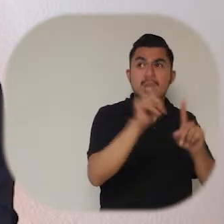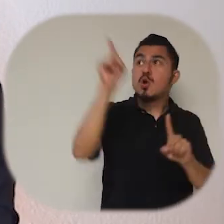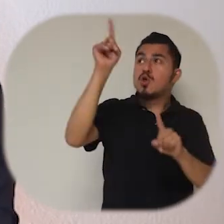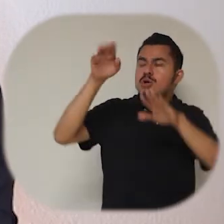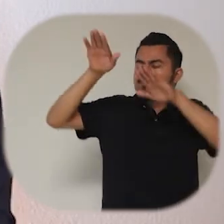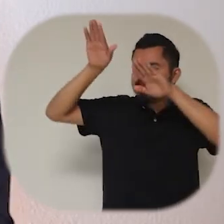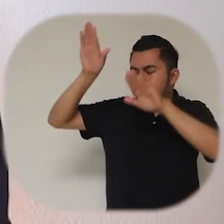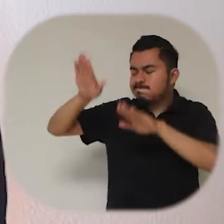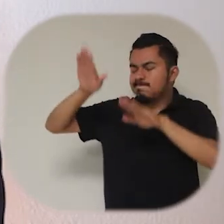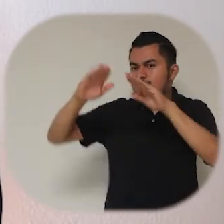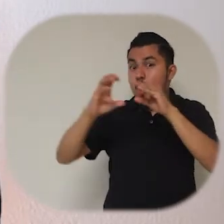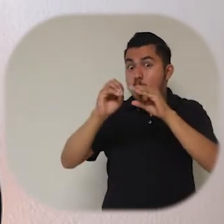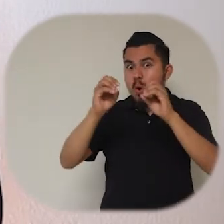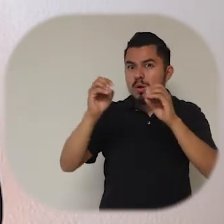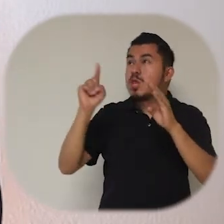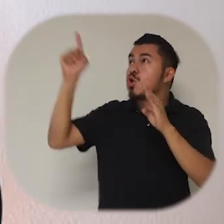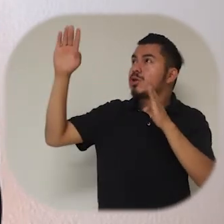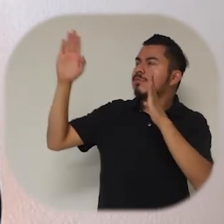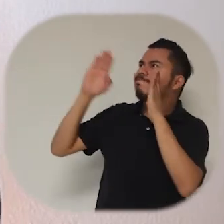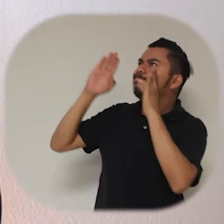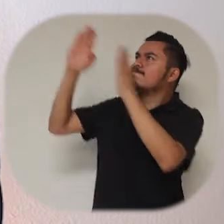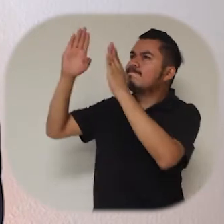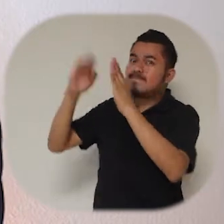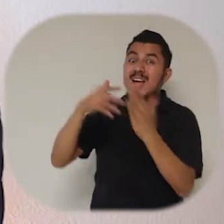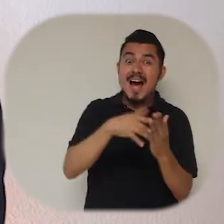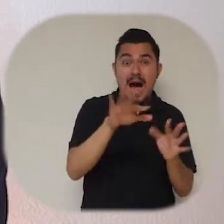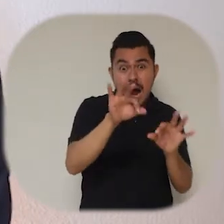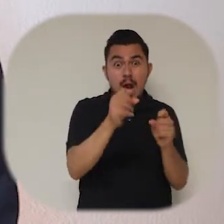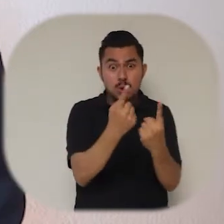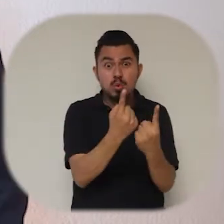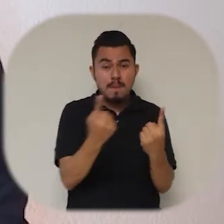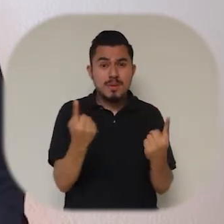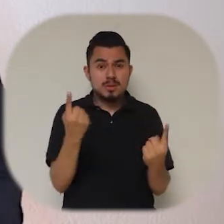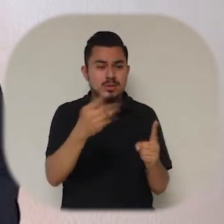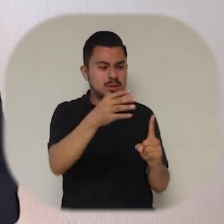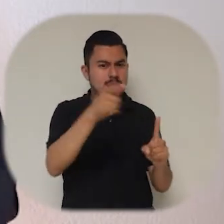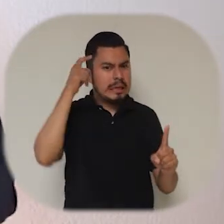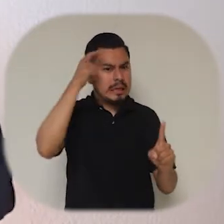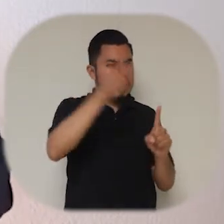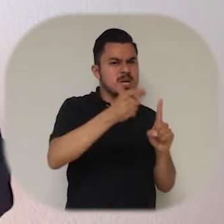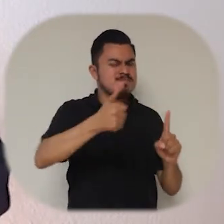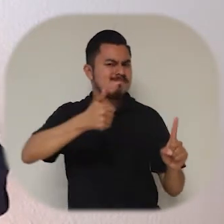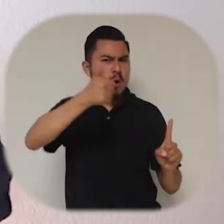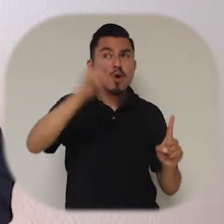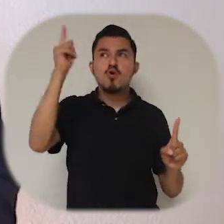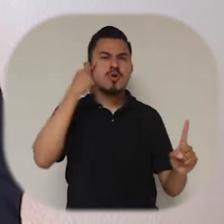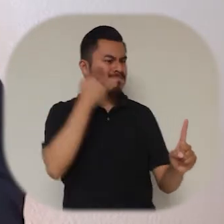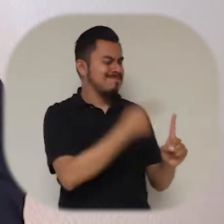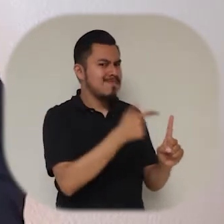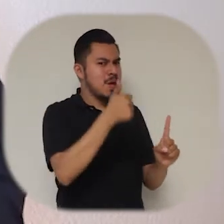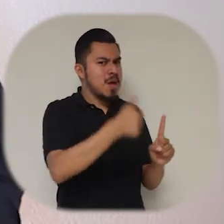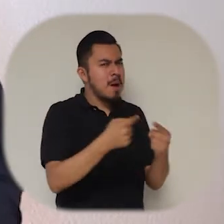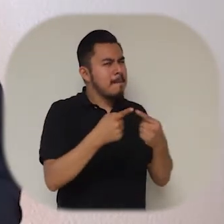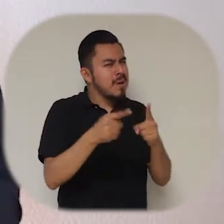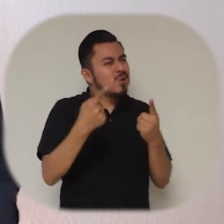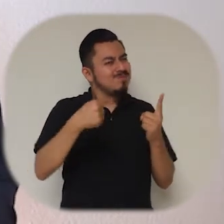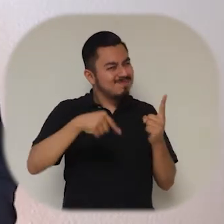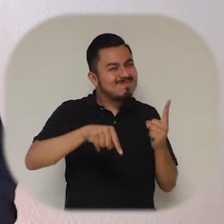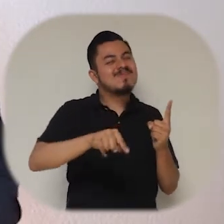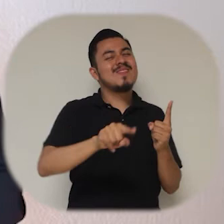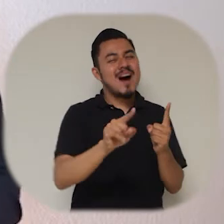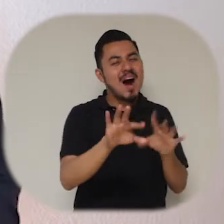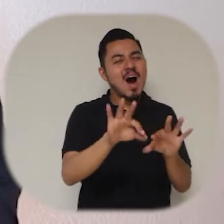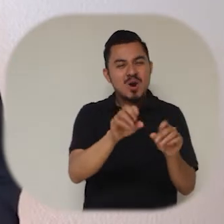귀 기울이는 그런 일들을 이들은 하게 됩니다. 그런데 사실 이런